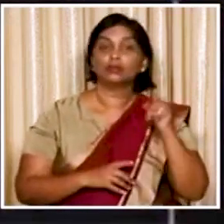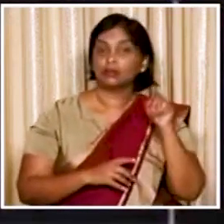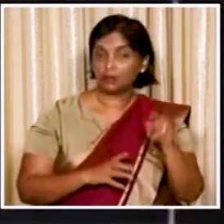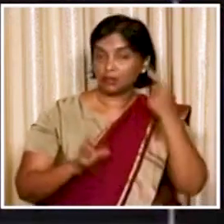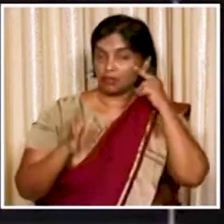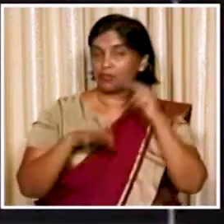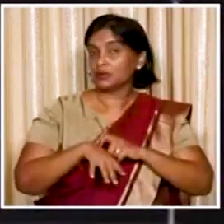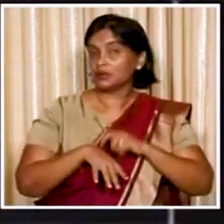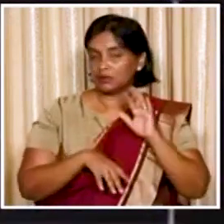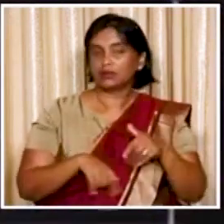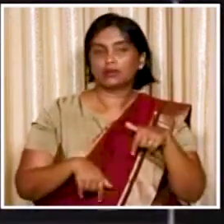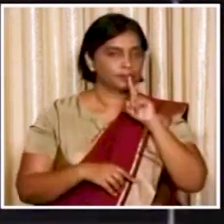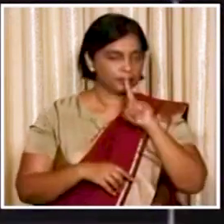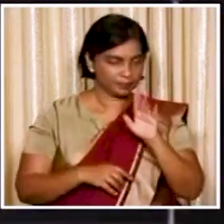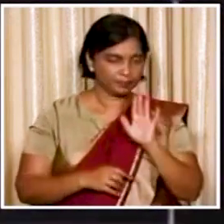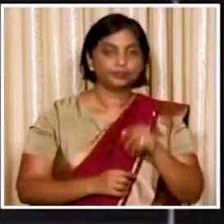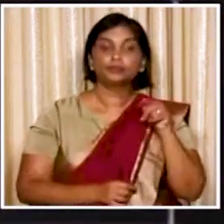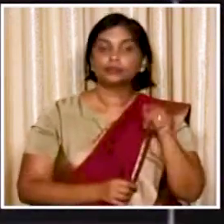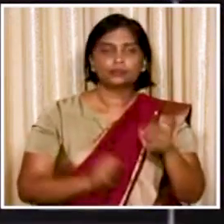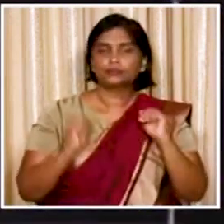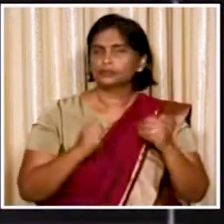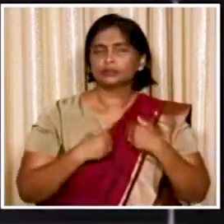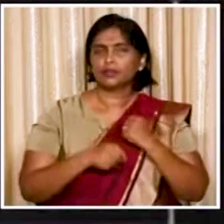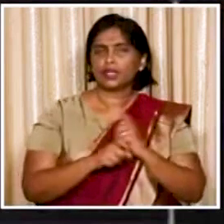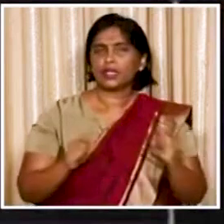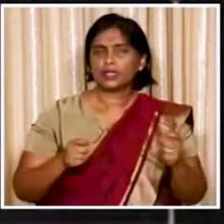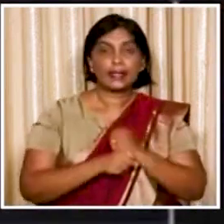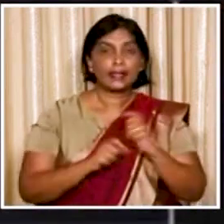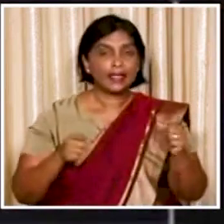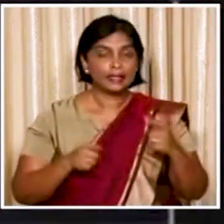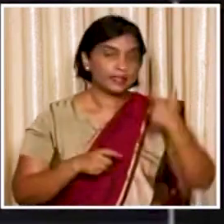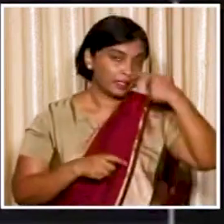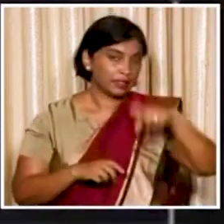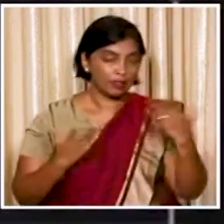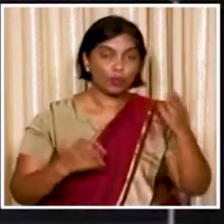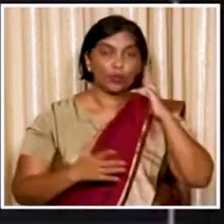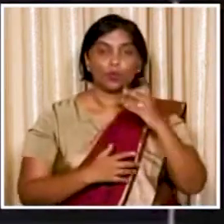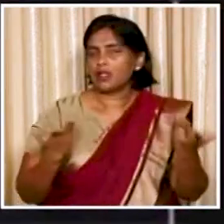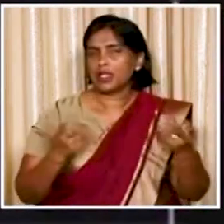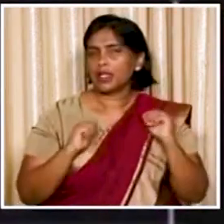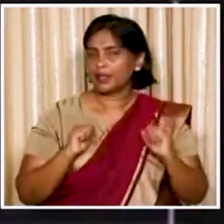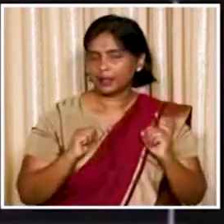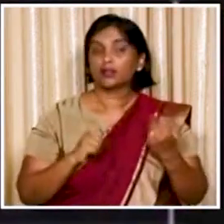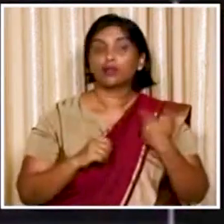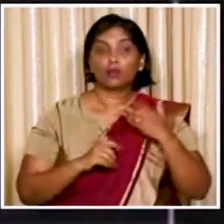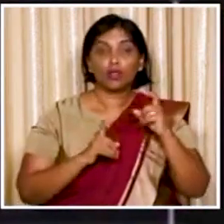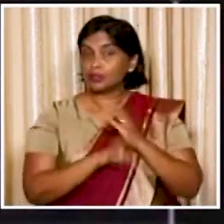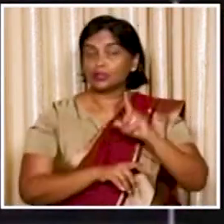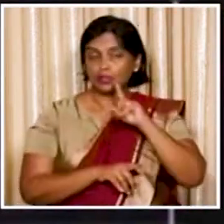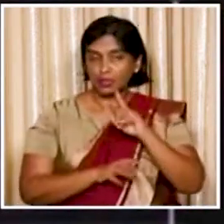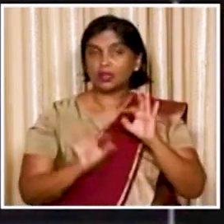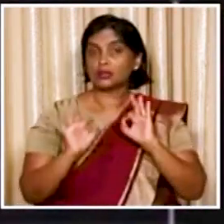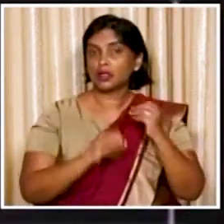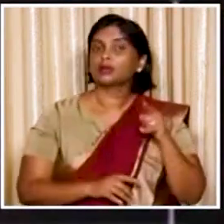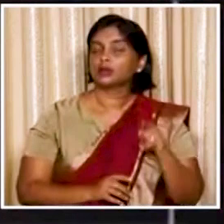මේ අවස්ථාව මේ අවස්ථාවදී කිව යුතුයි. ඒකට ඇයි අපිට ගෑස් සහ ඉන්ධන නැතුනේ? අත වශයෙන්ම විදේශ විනිමය නැති වෙච්ච නිසා. අපිට විදේශ විනිමය නැතුනේ